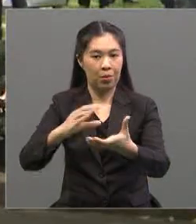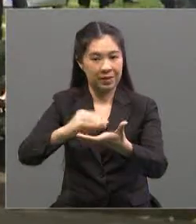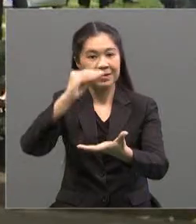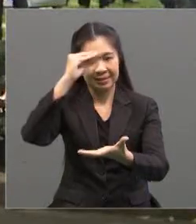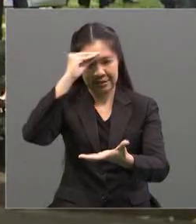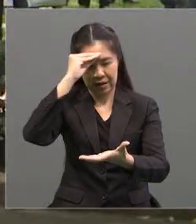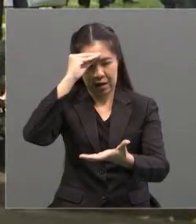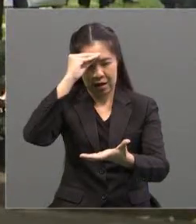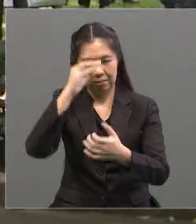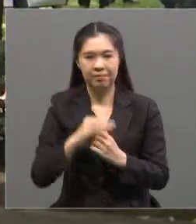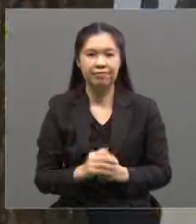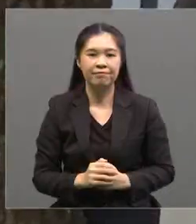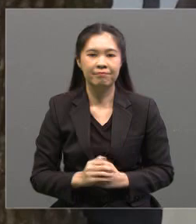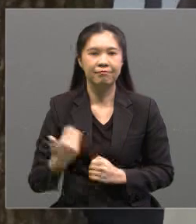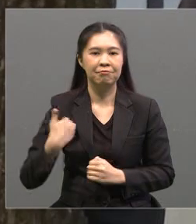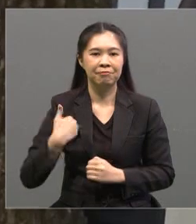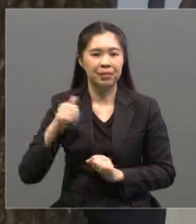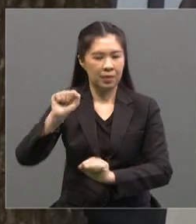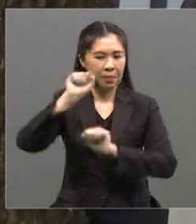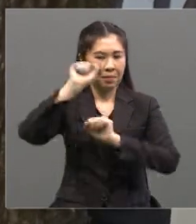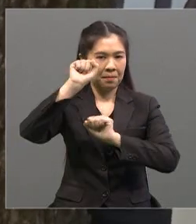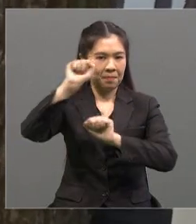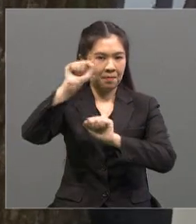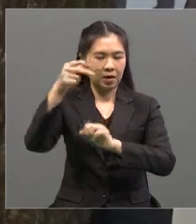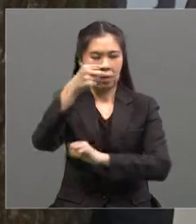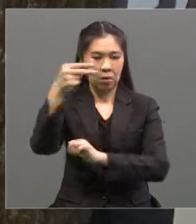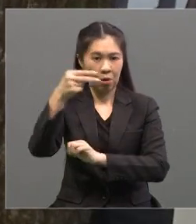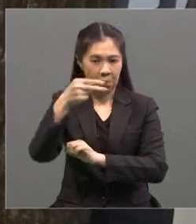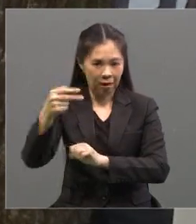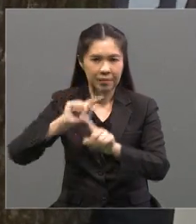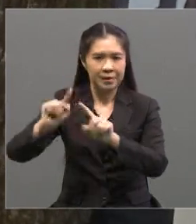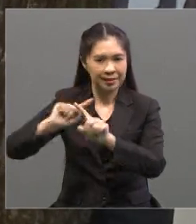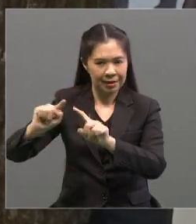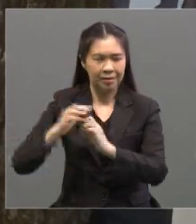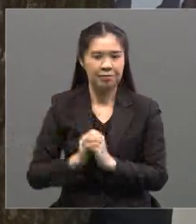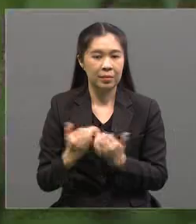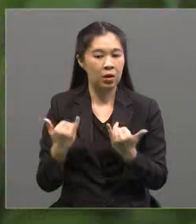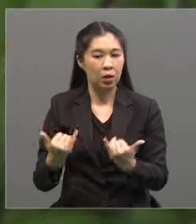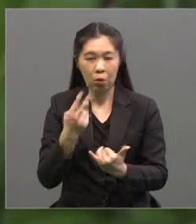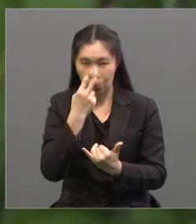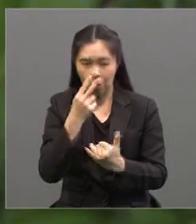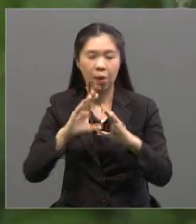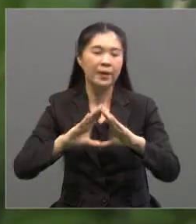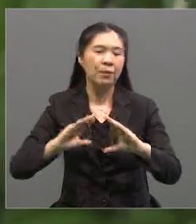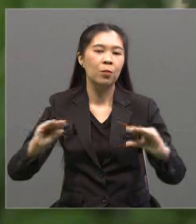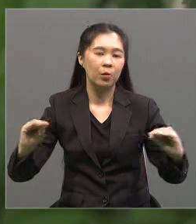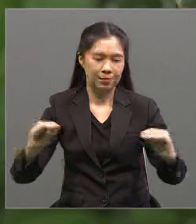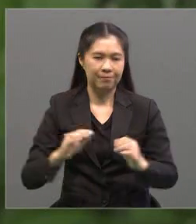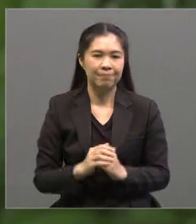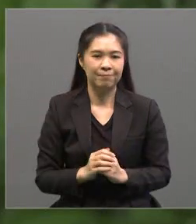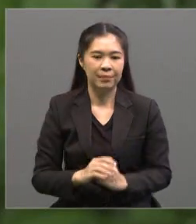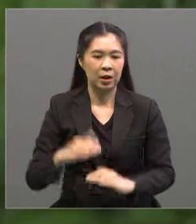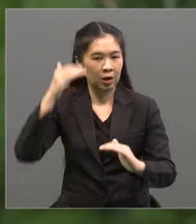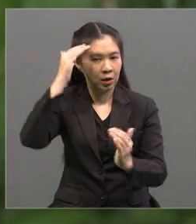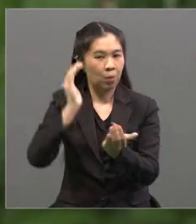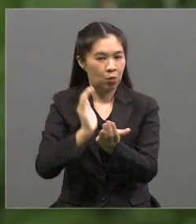ดงออกเชิงสัญลักษณ์ด้วยการชูป้ายข้อความต่างๆแต่สถานการณ์ต่างๆในภาพรวมก็เป็นไปด้วยความเรียบร้อยโดยมีเจ้าหน้าที่ตำรว